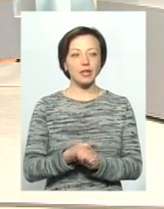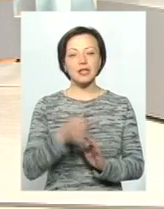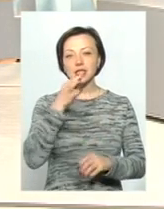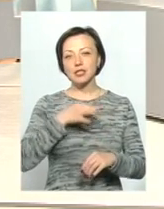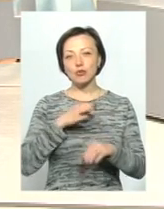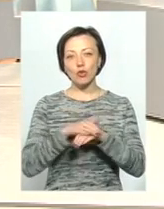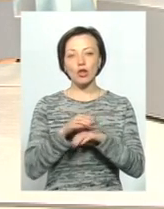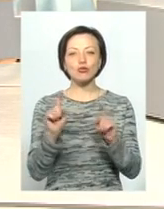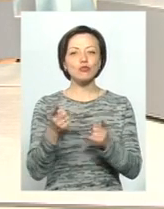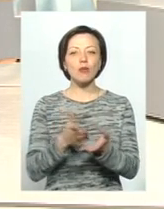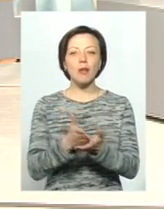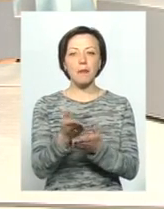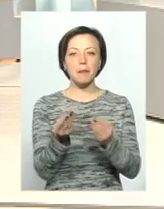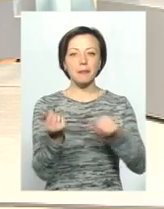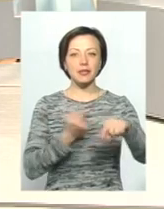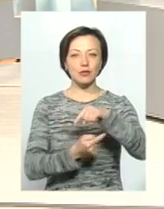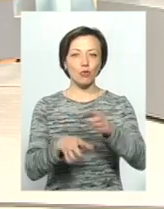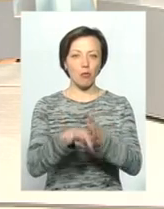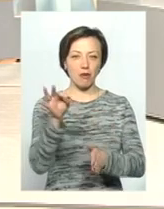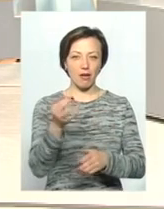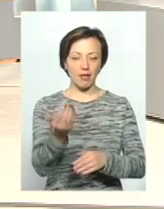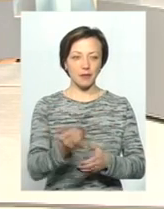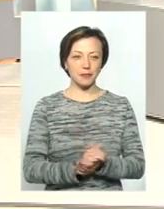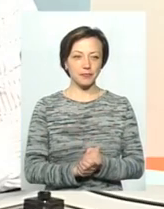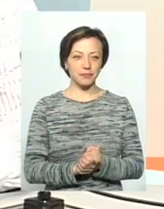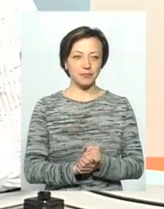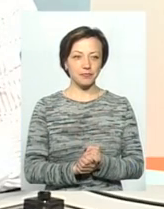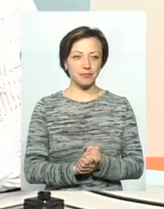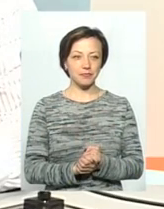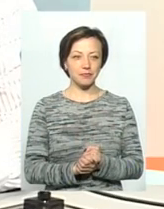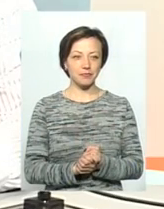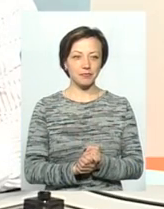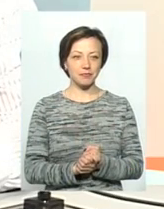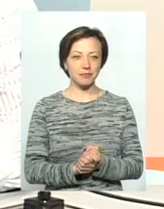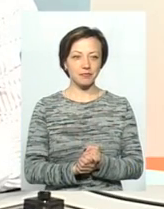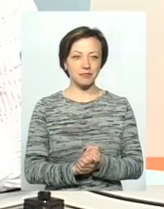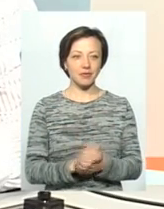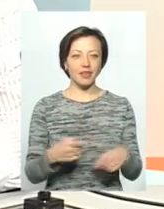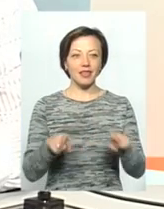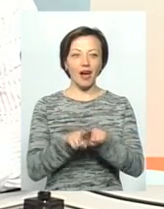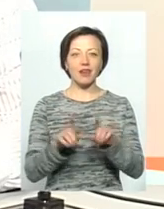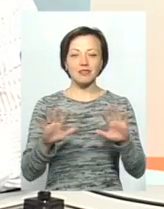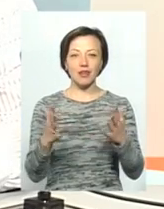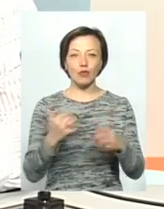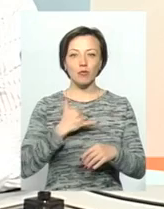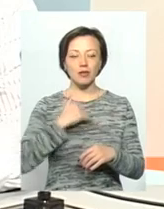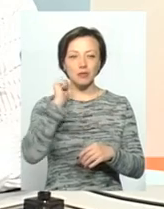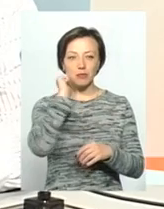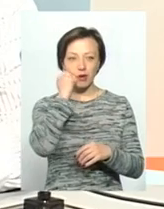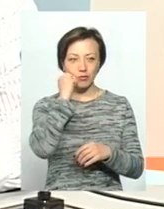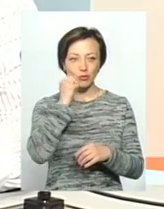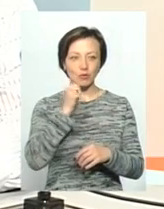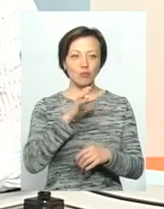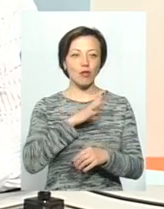саме такий напрямок бізнесу обрав? Ну, якось так склалось. У мене ще бабушка моя